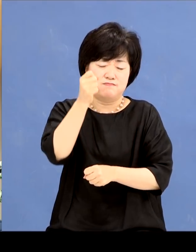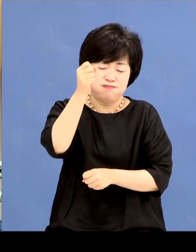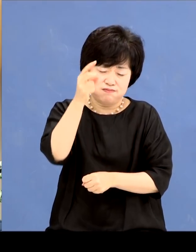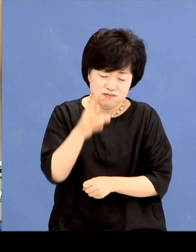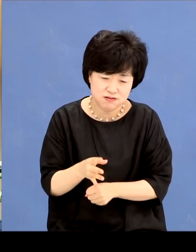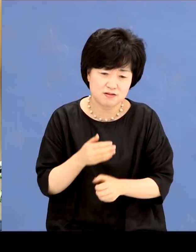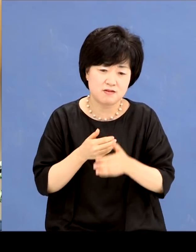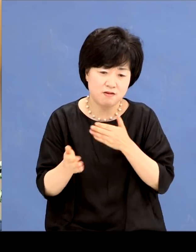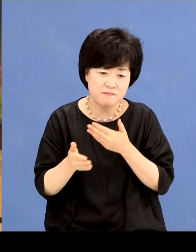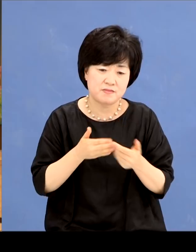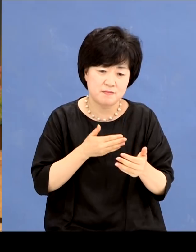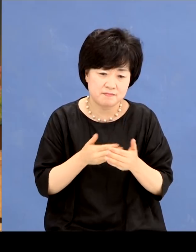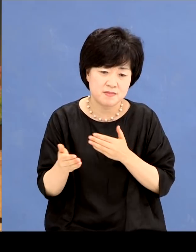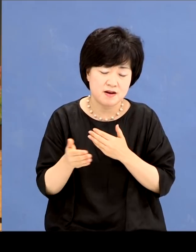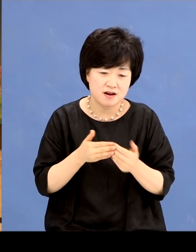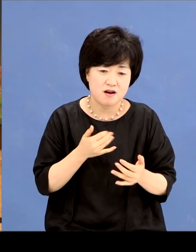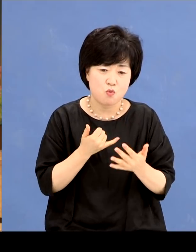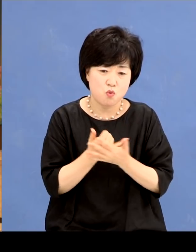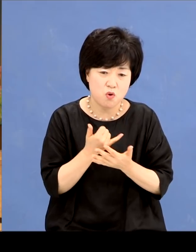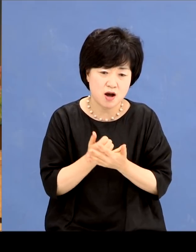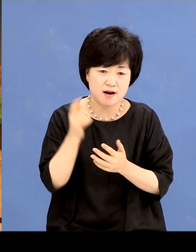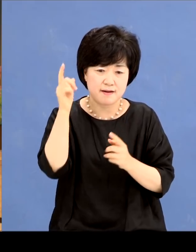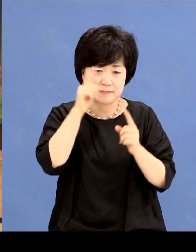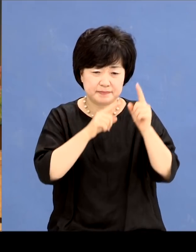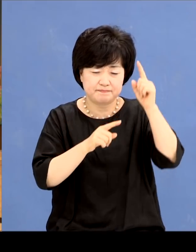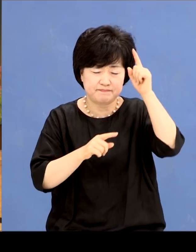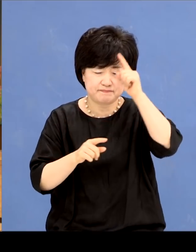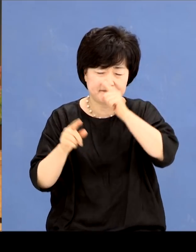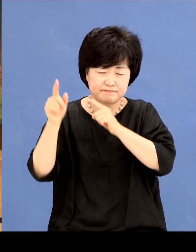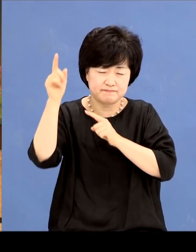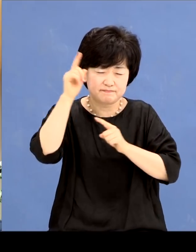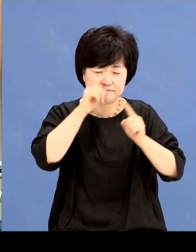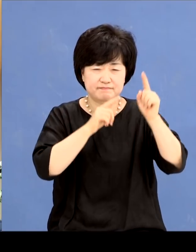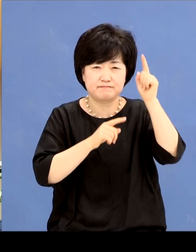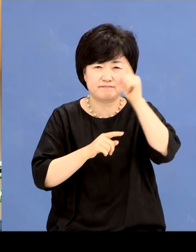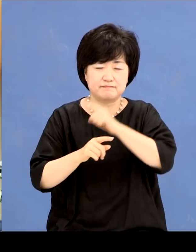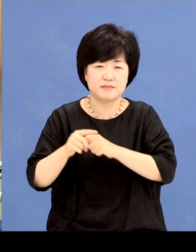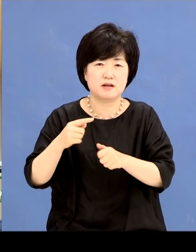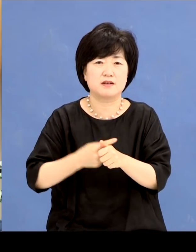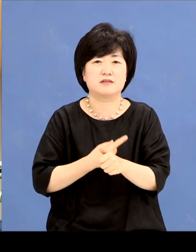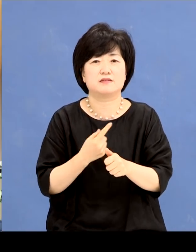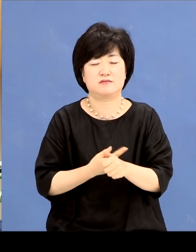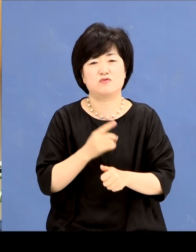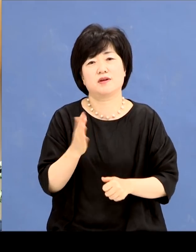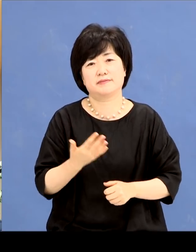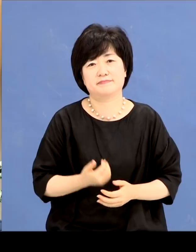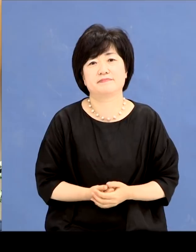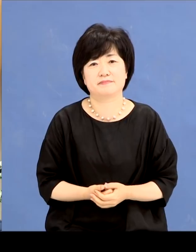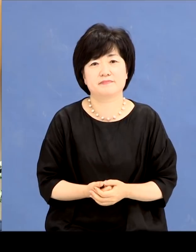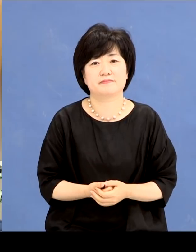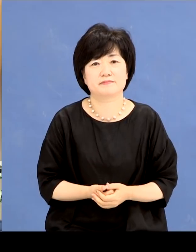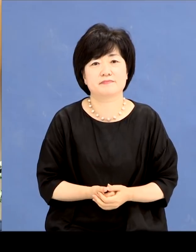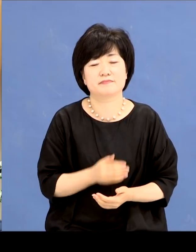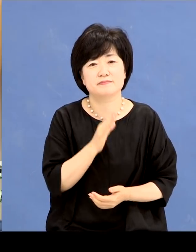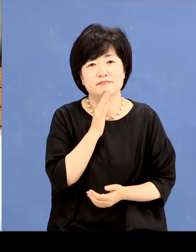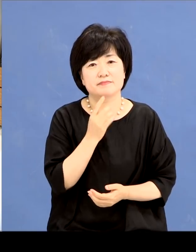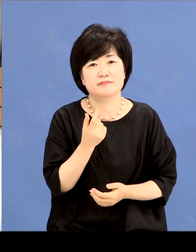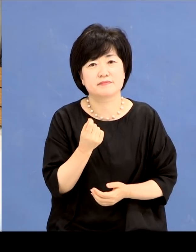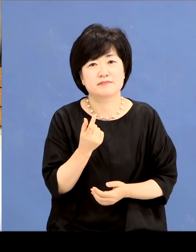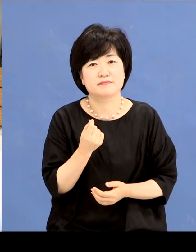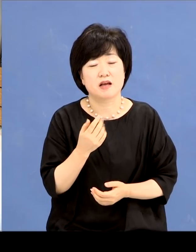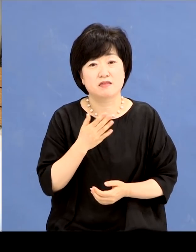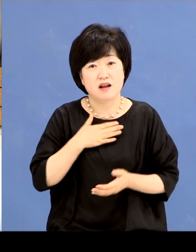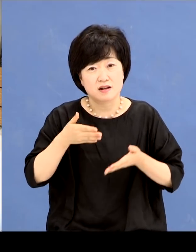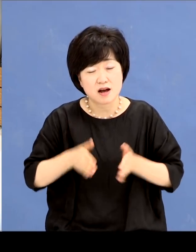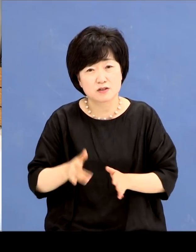하루에도 수십 번씩 경험을 하니까 이 고아라는 단어, 보육원이라는 단어가 저희들한테는 자연스럽게 상처가 될 수밖에 없었어요. 네.